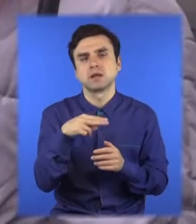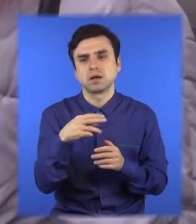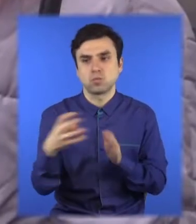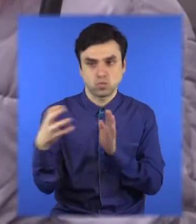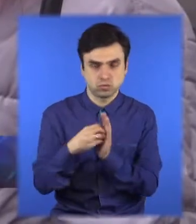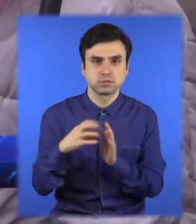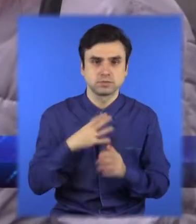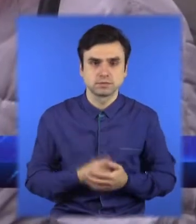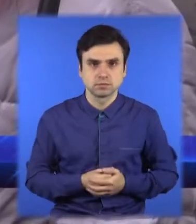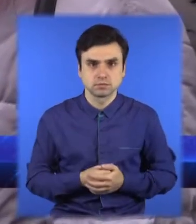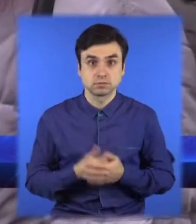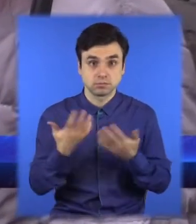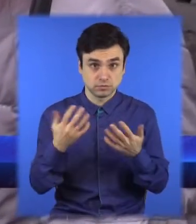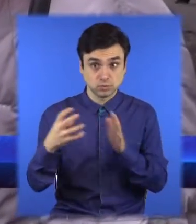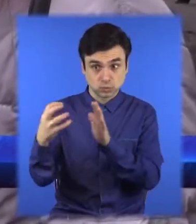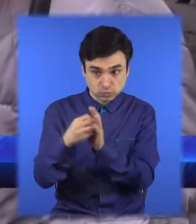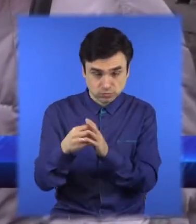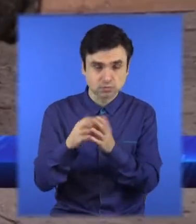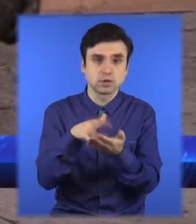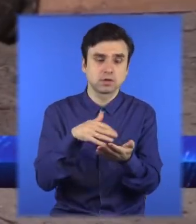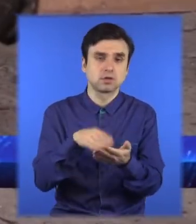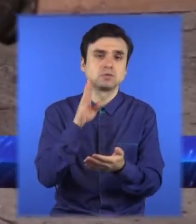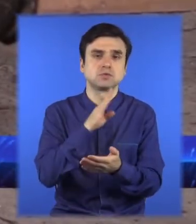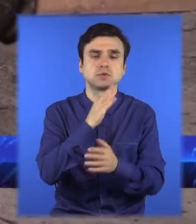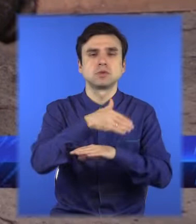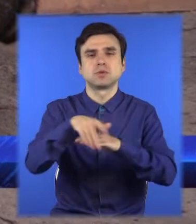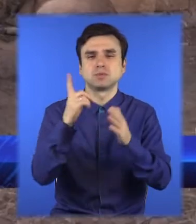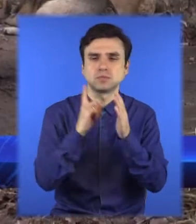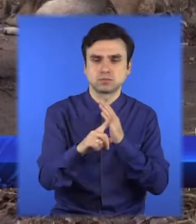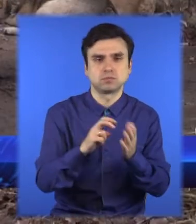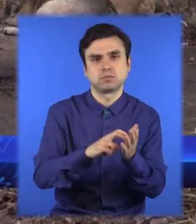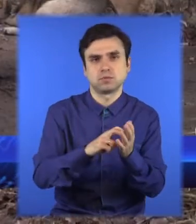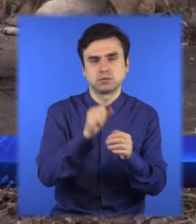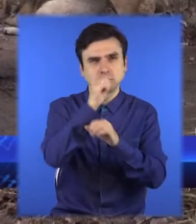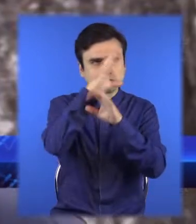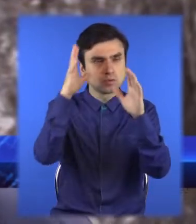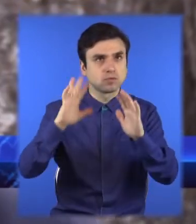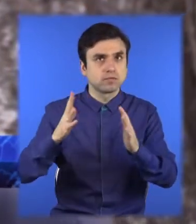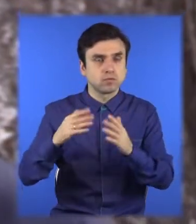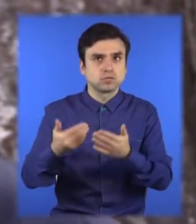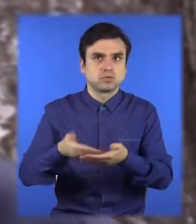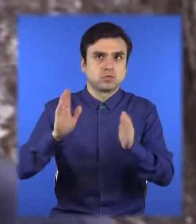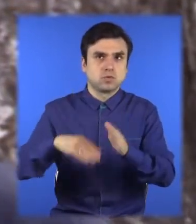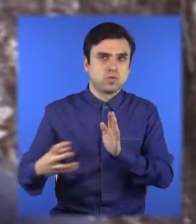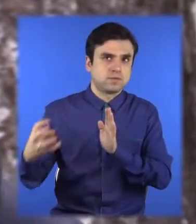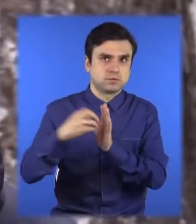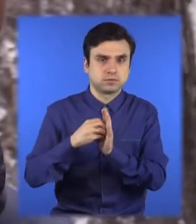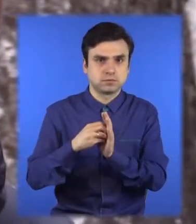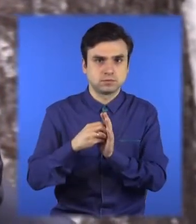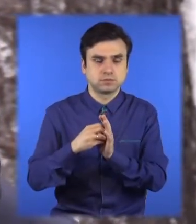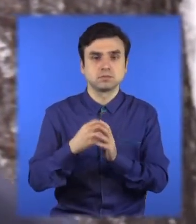місяці. Відтоді жінка боїться ходити по вулиці. Каже, завжди здається, що ті знову нападуть. Причому